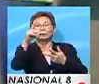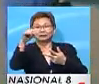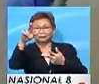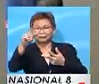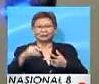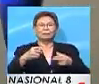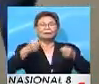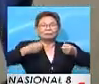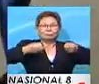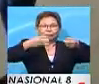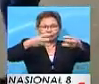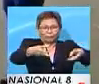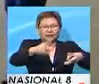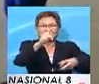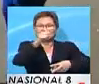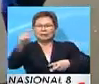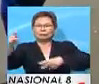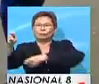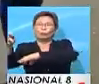Raya Timur